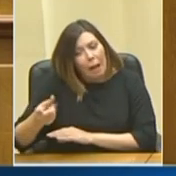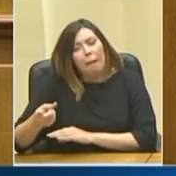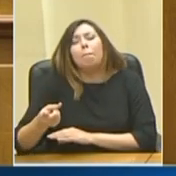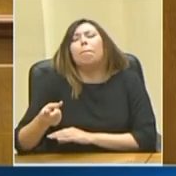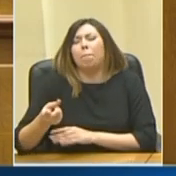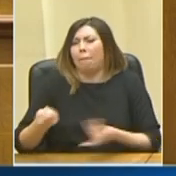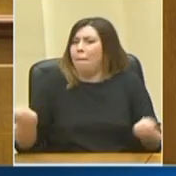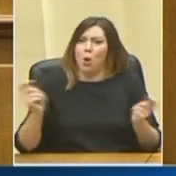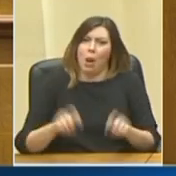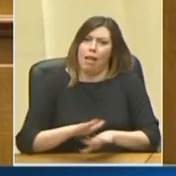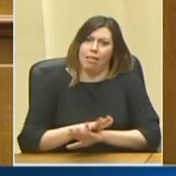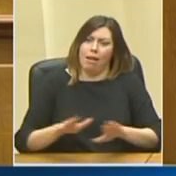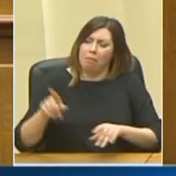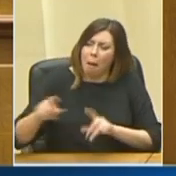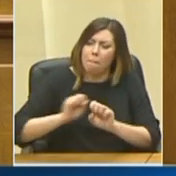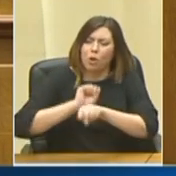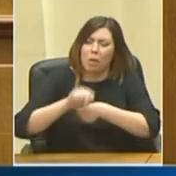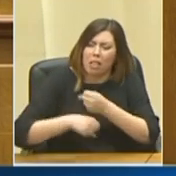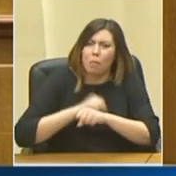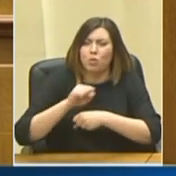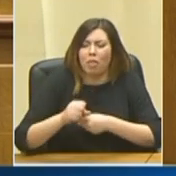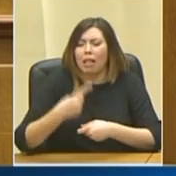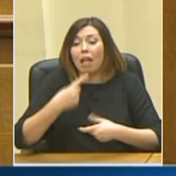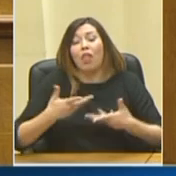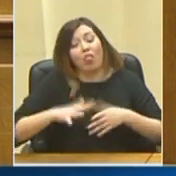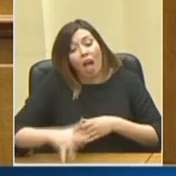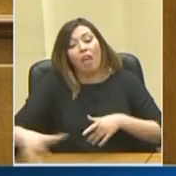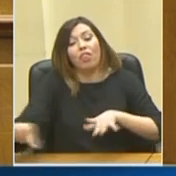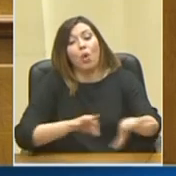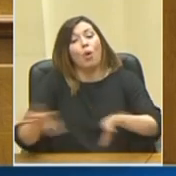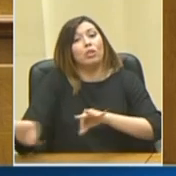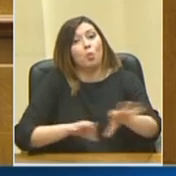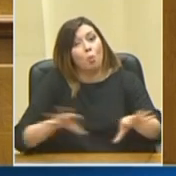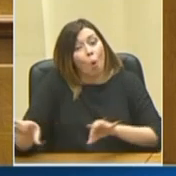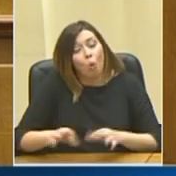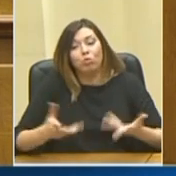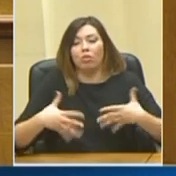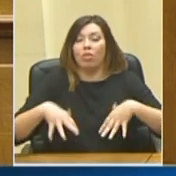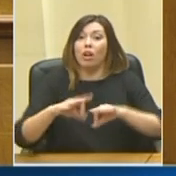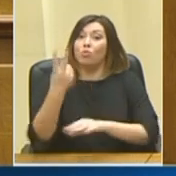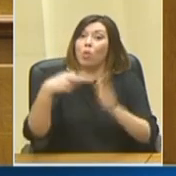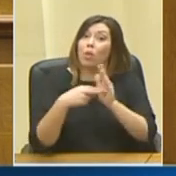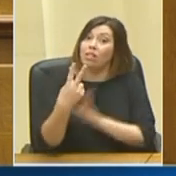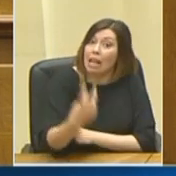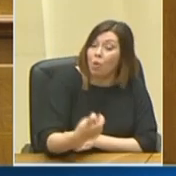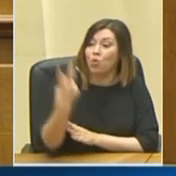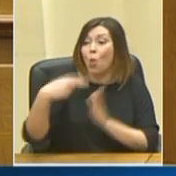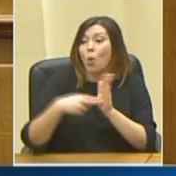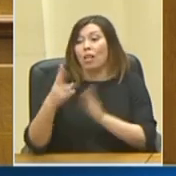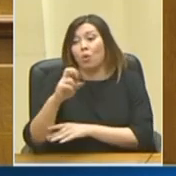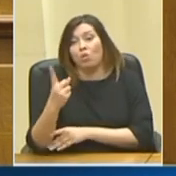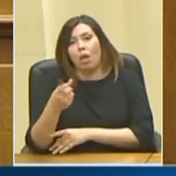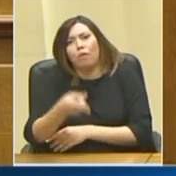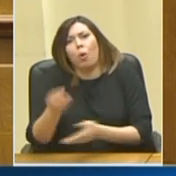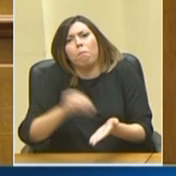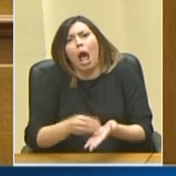και αν προσπαθείτε, εξαγγέλλοντας διορισμούς που θα αρχίσουν από το 20, από το 21, και αυτή άλλη τρέλα, θα μου